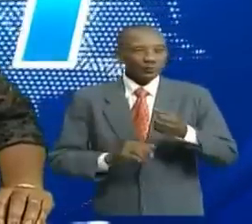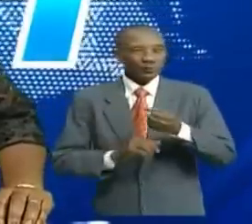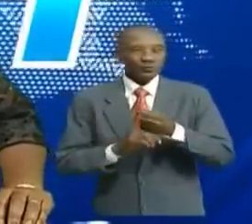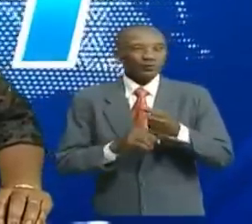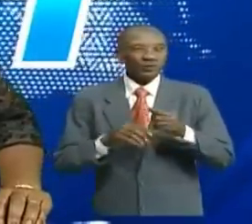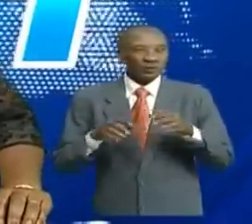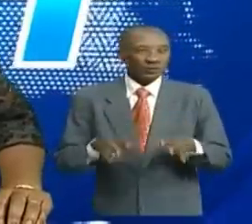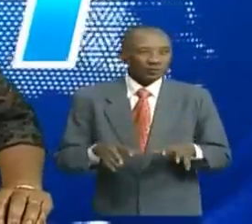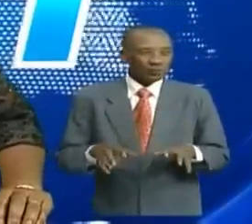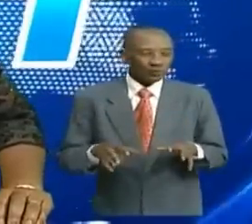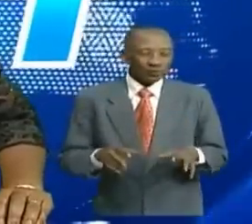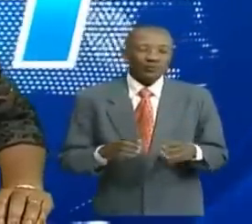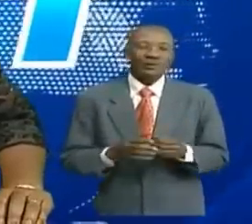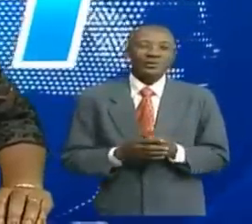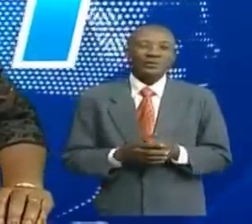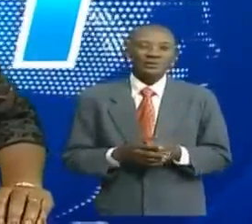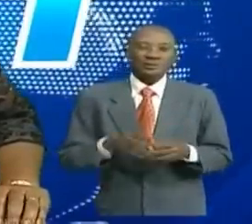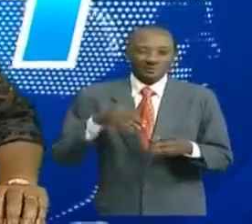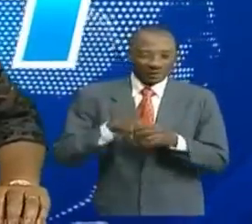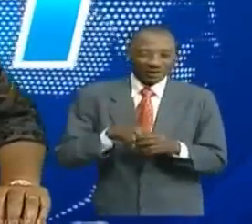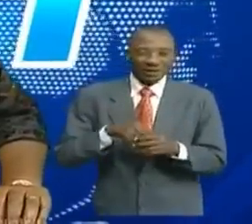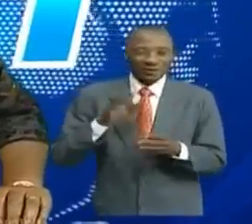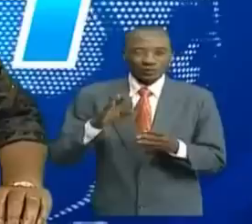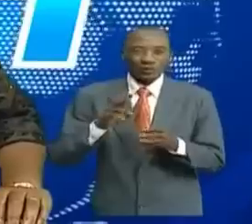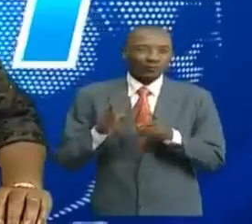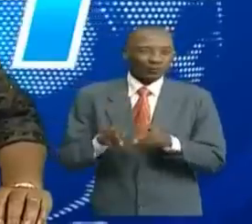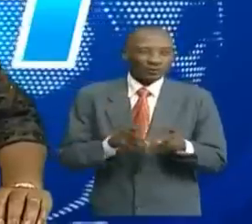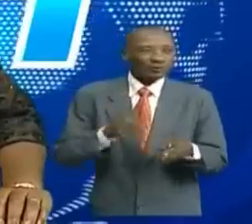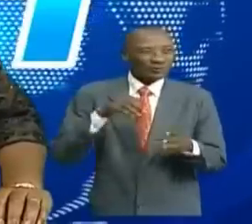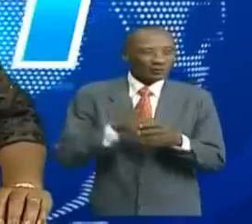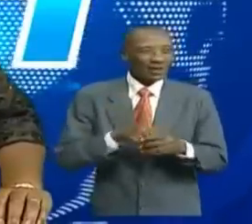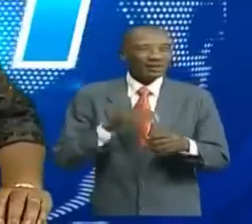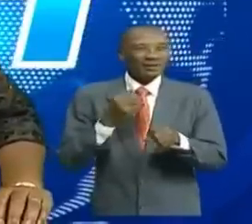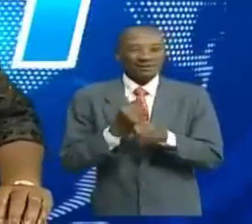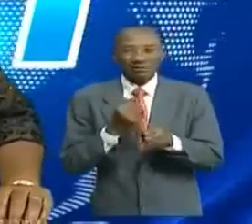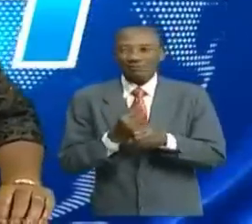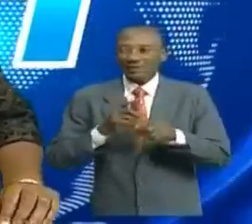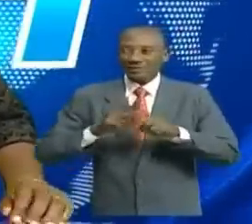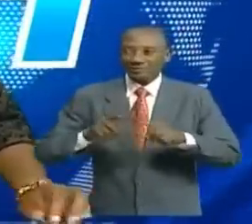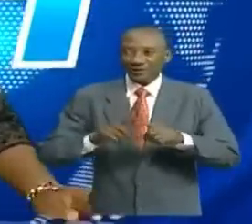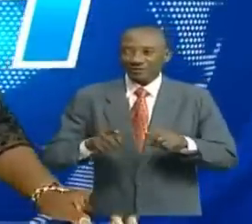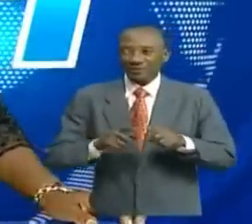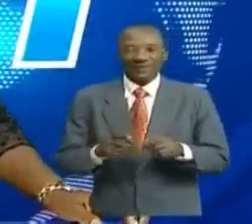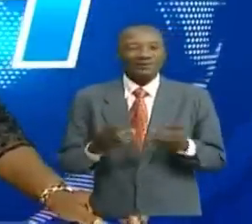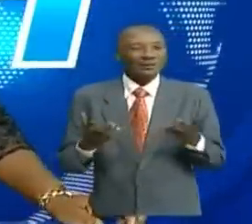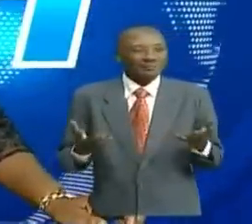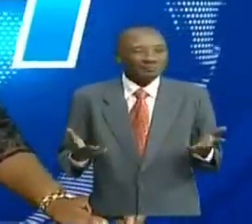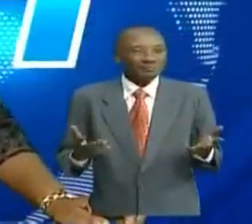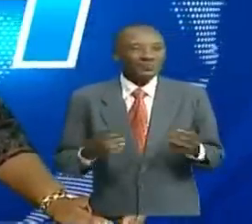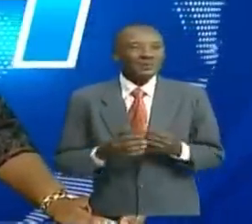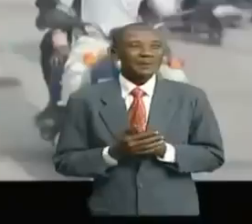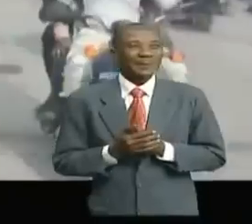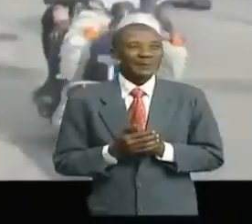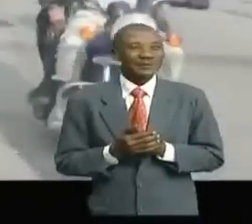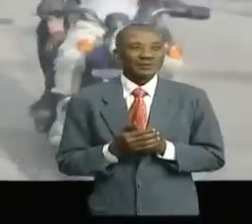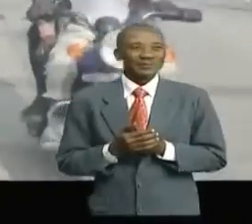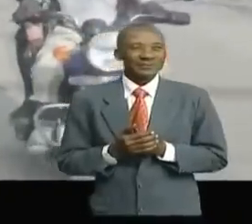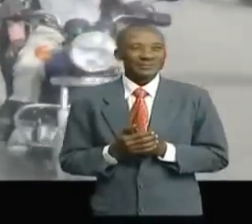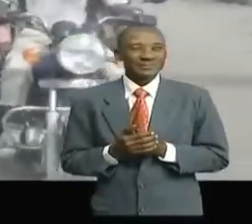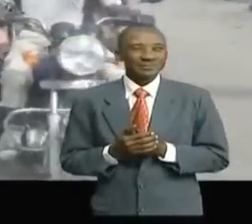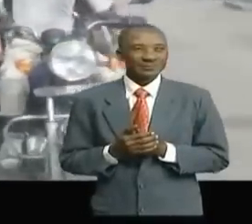congolaise, devoir civique que beaucoup d'autres Congolais devront suivre. Christine Lenzo le présente dans ses reportages.